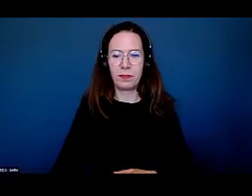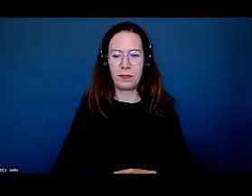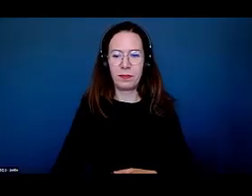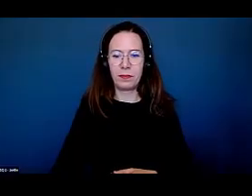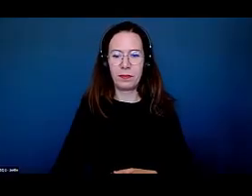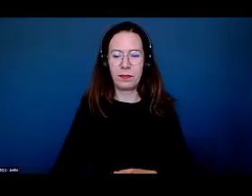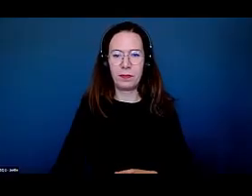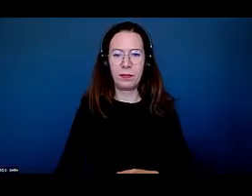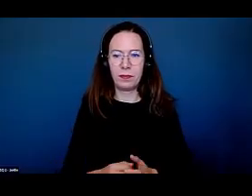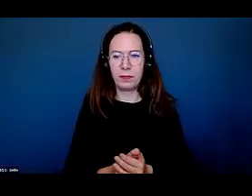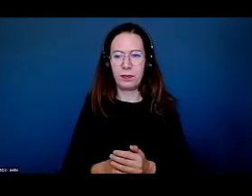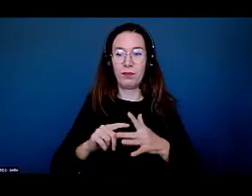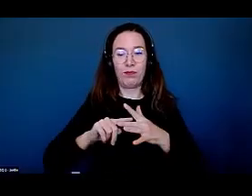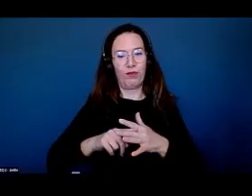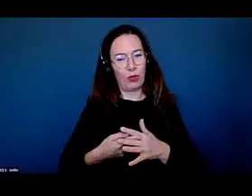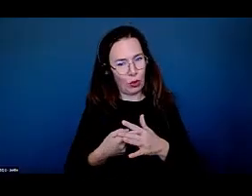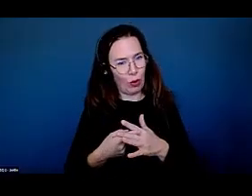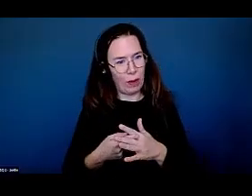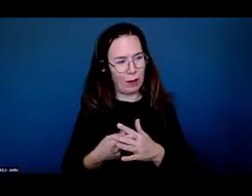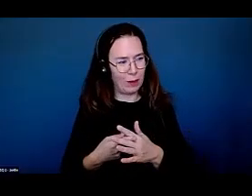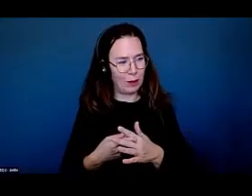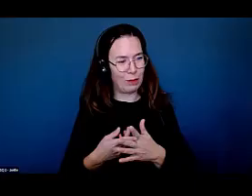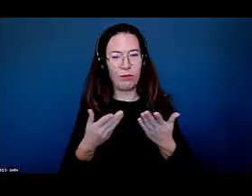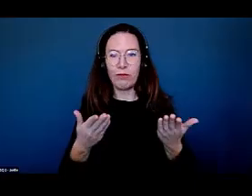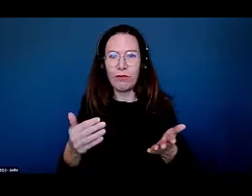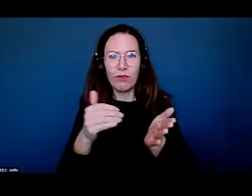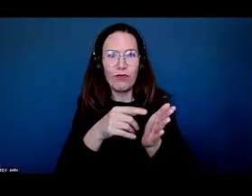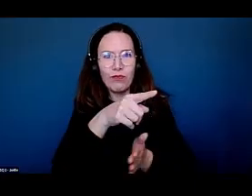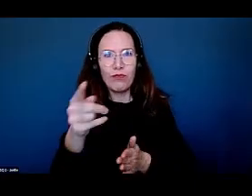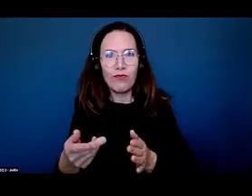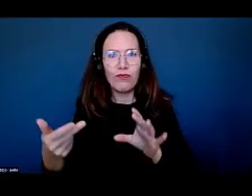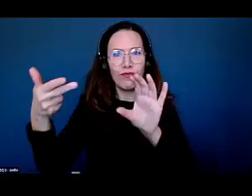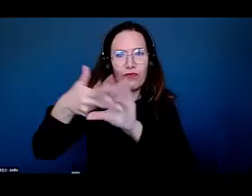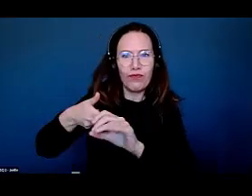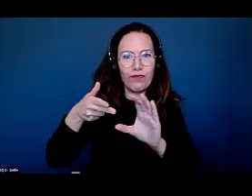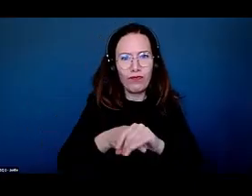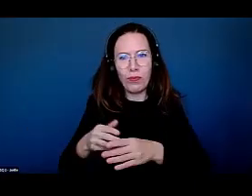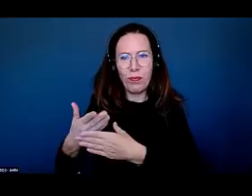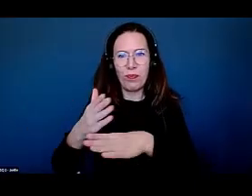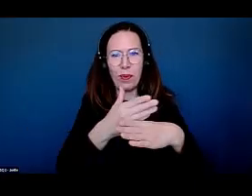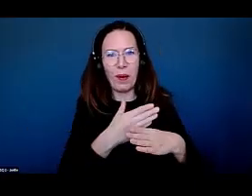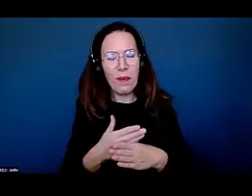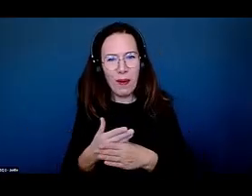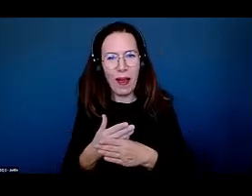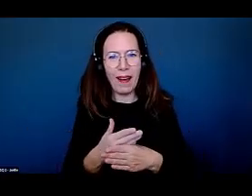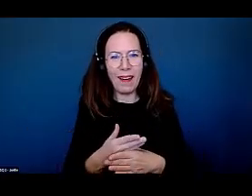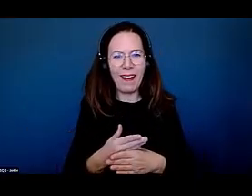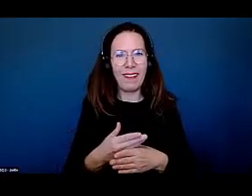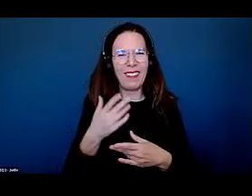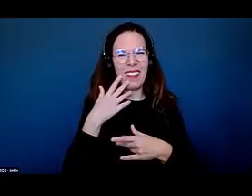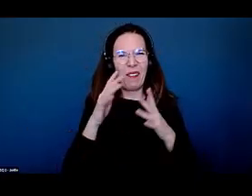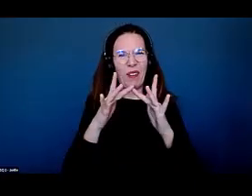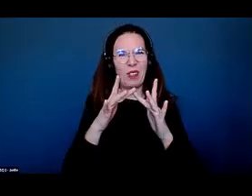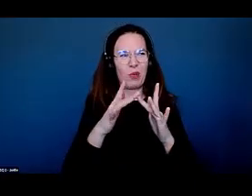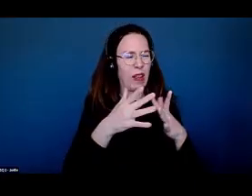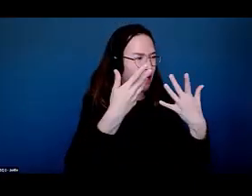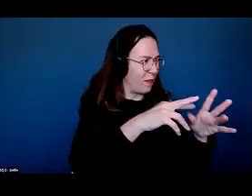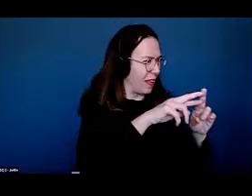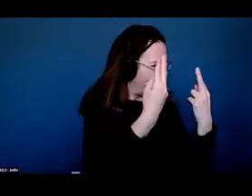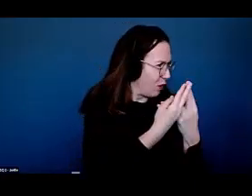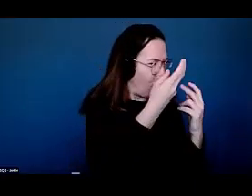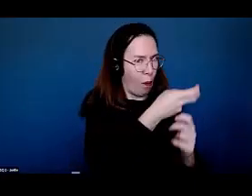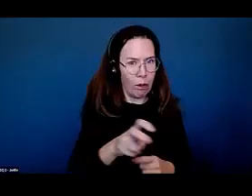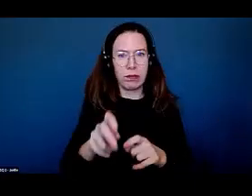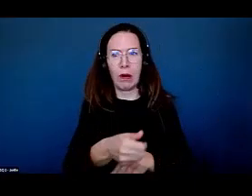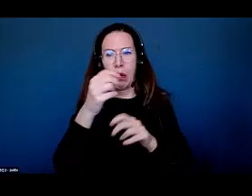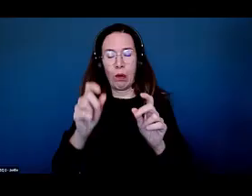Je vais commencer petit à petit. Vous êtes encore en train de vous connecter. Les transitions virtuelles peuvent être un